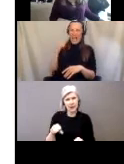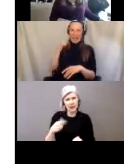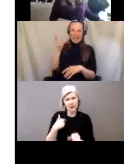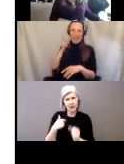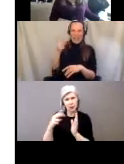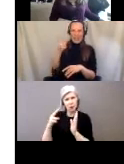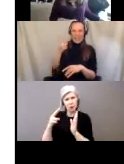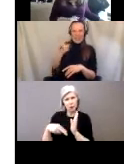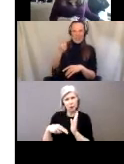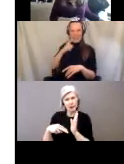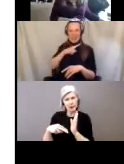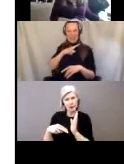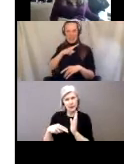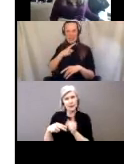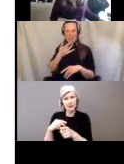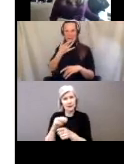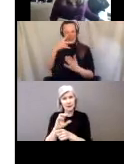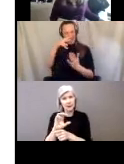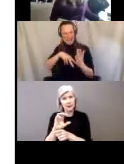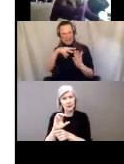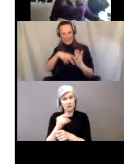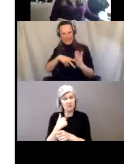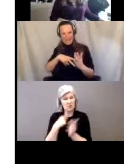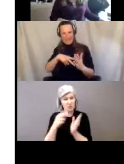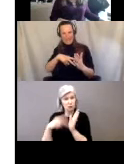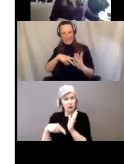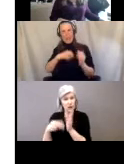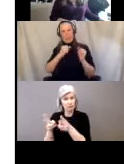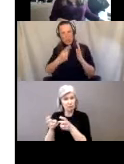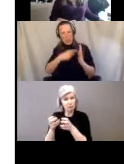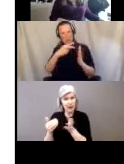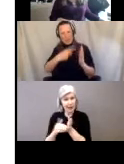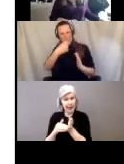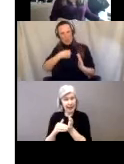clavardage. Voulez-vous que je la relise? Allez-y.